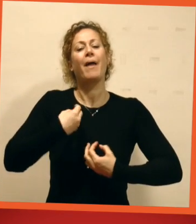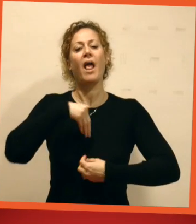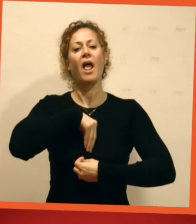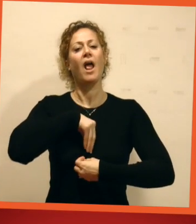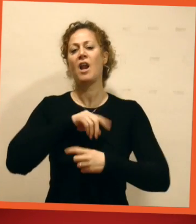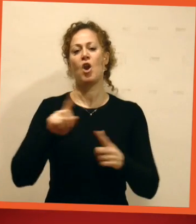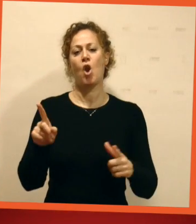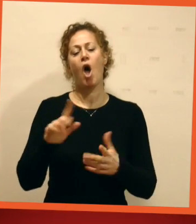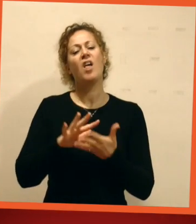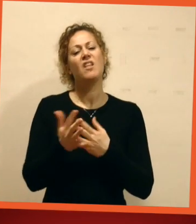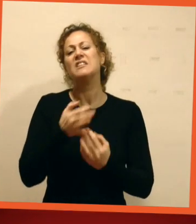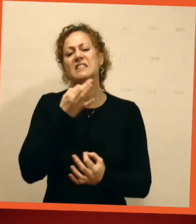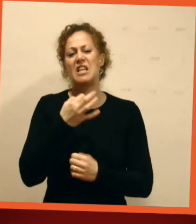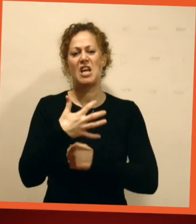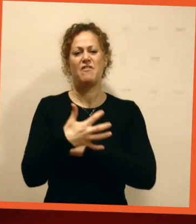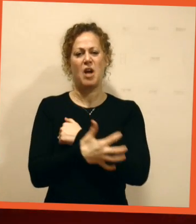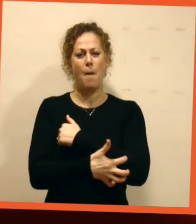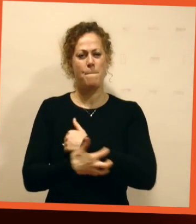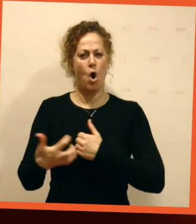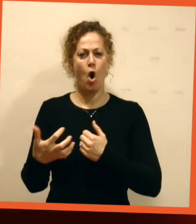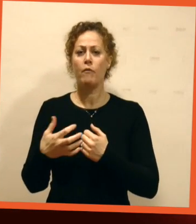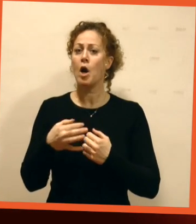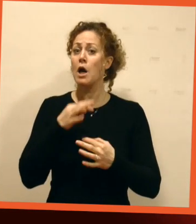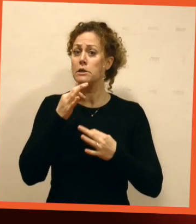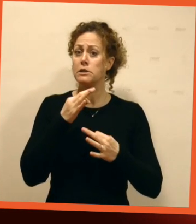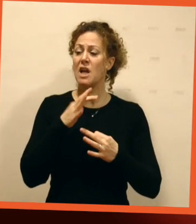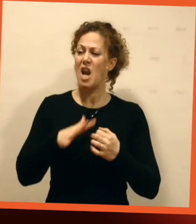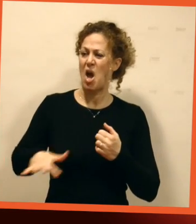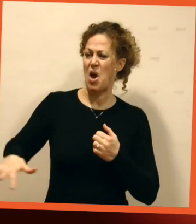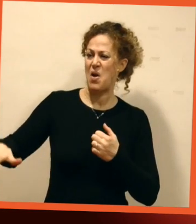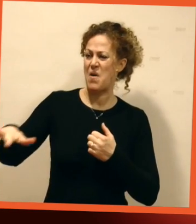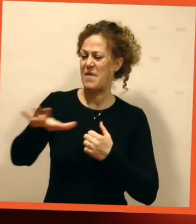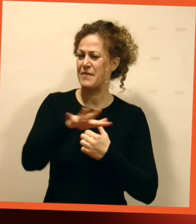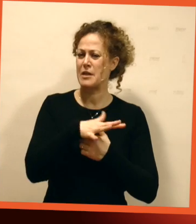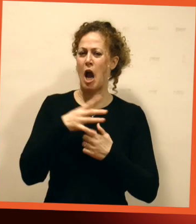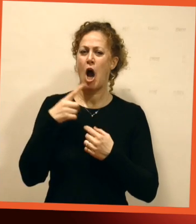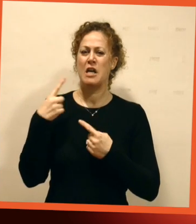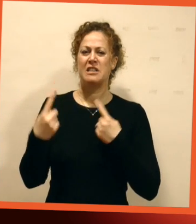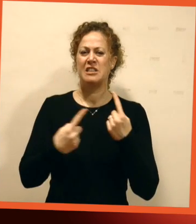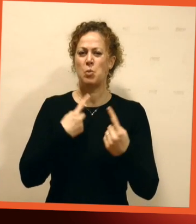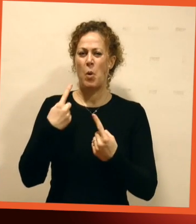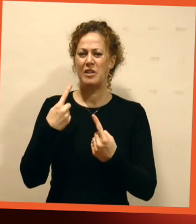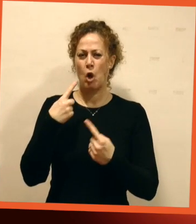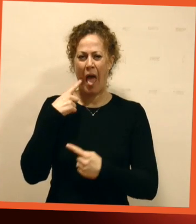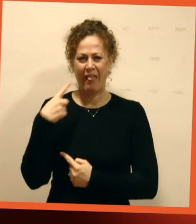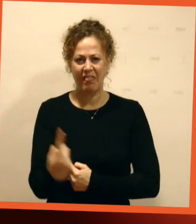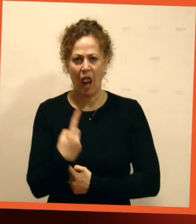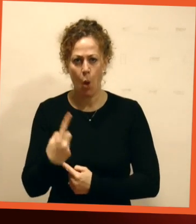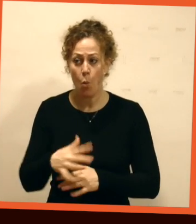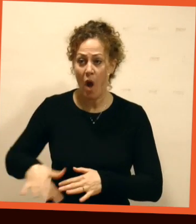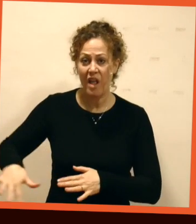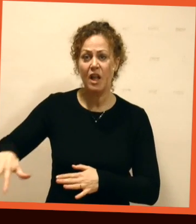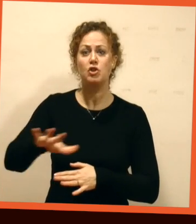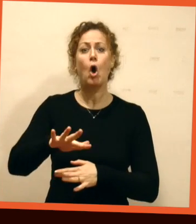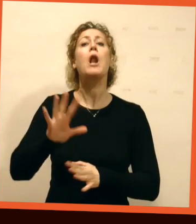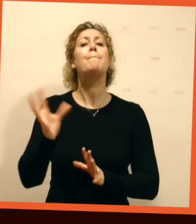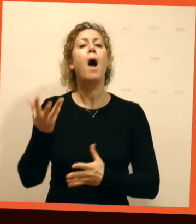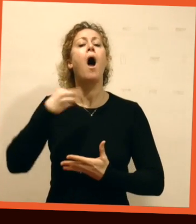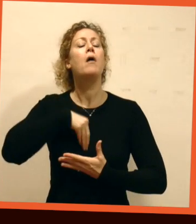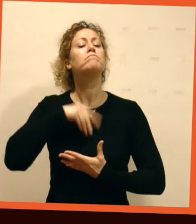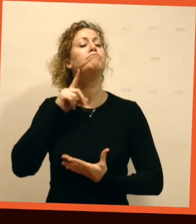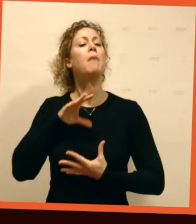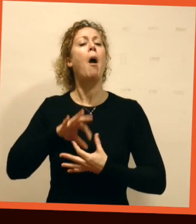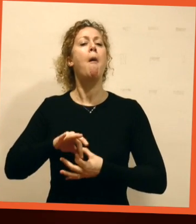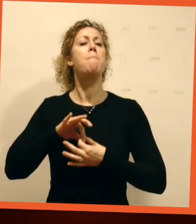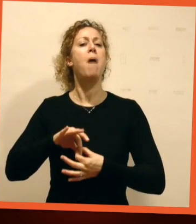una zona magari con alto tasso di delinquenza o cose di questo genere, ma vive comunque bene. Ecco che allora